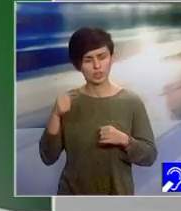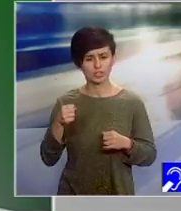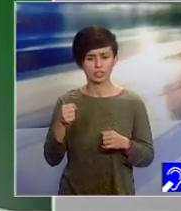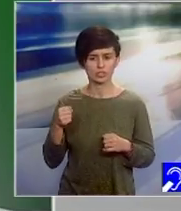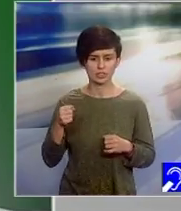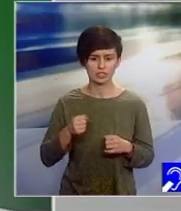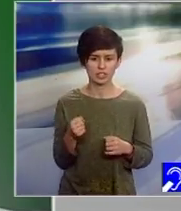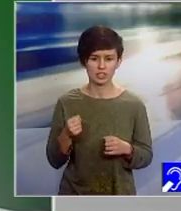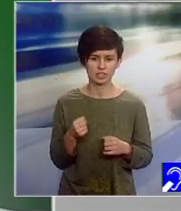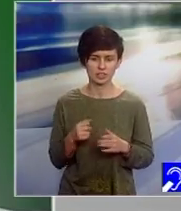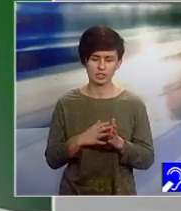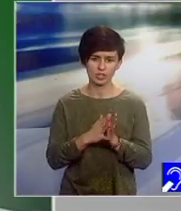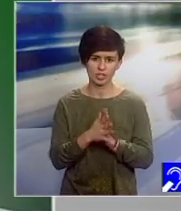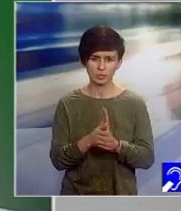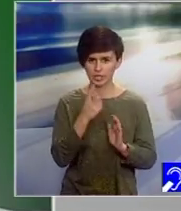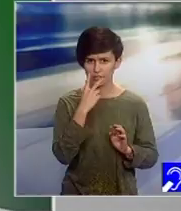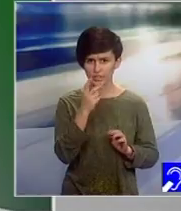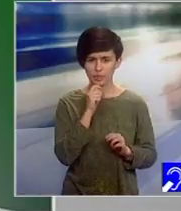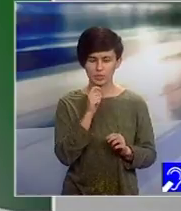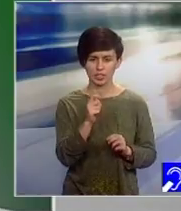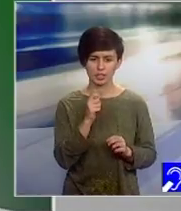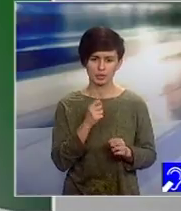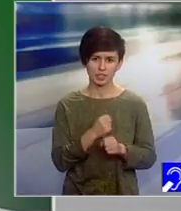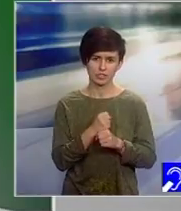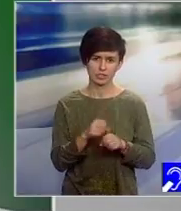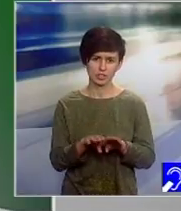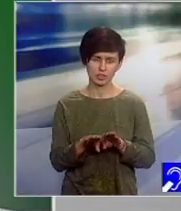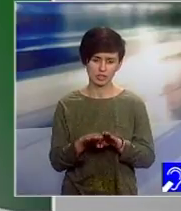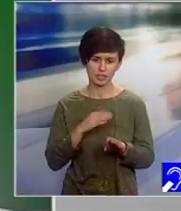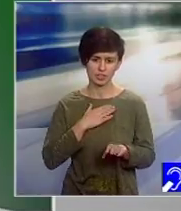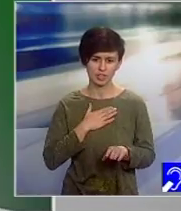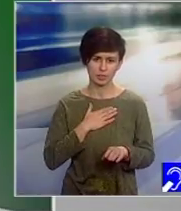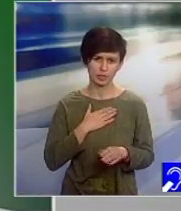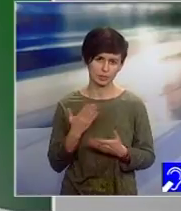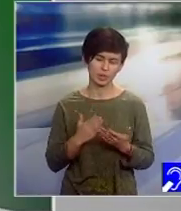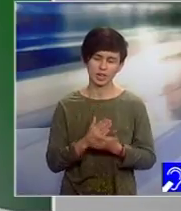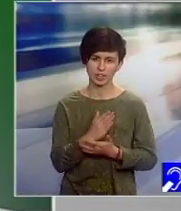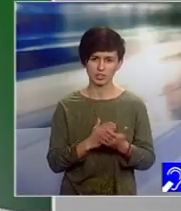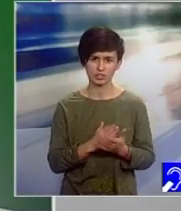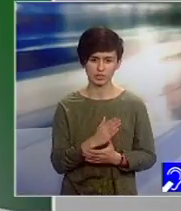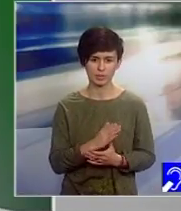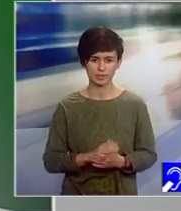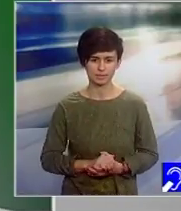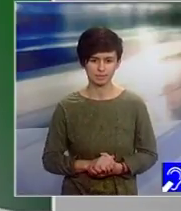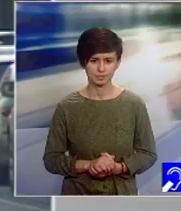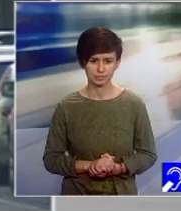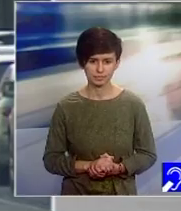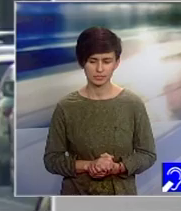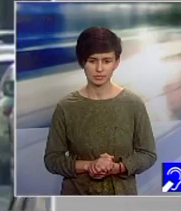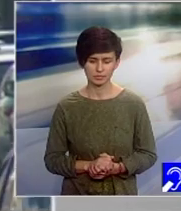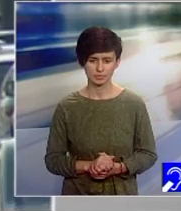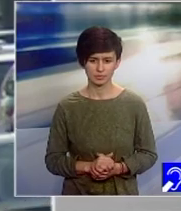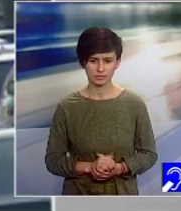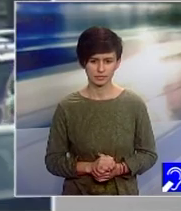ale localităților implicate. Urmărim un reportaj realizat de colegii noștri de la Telejurnal Regional și revenim cu următoarea invitată.